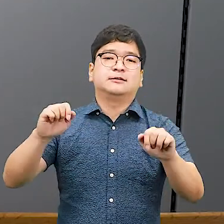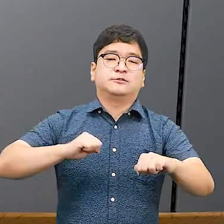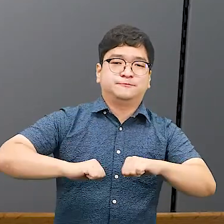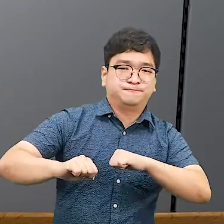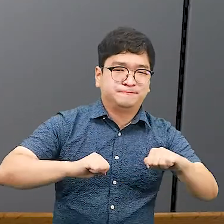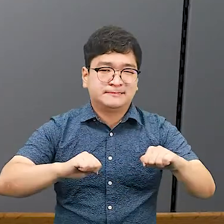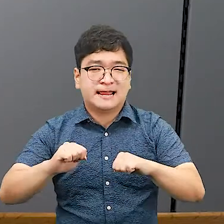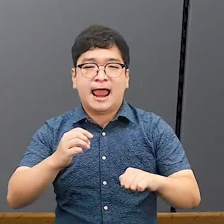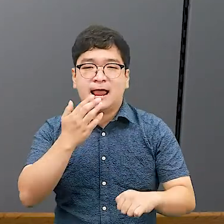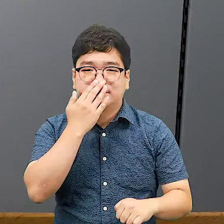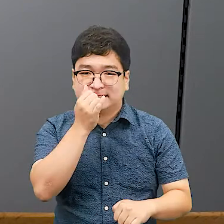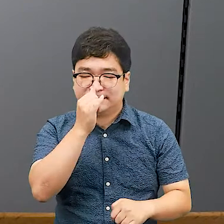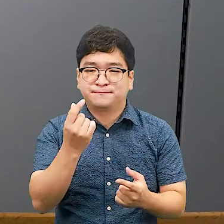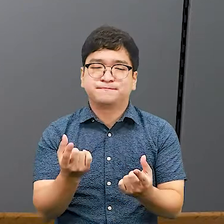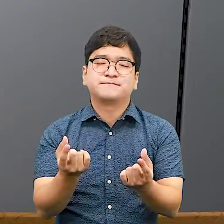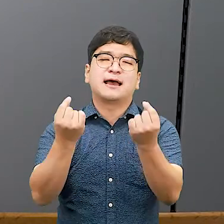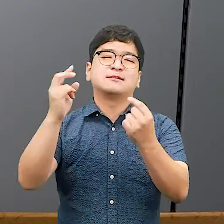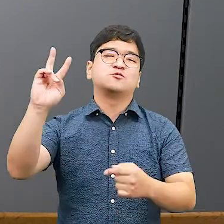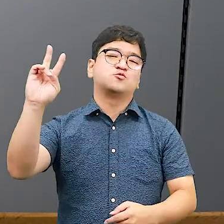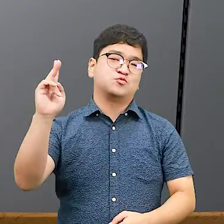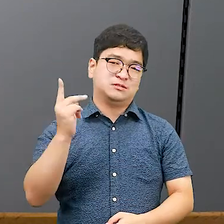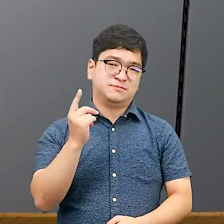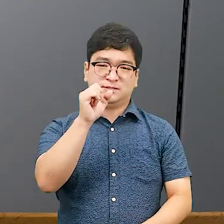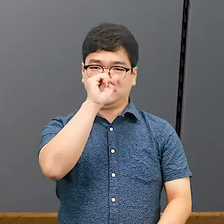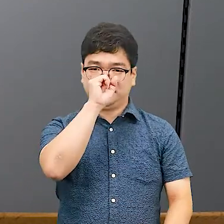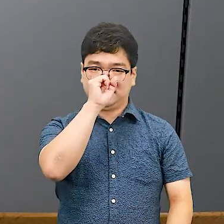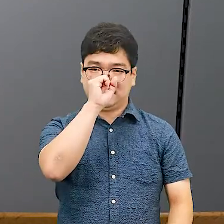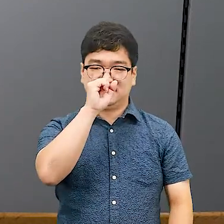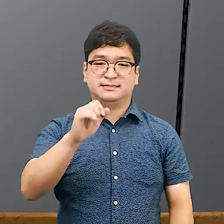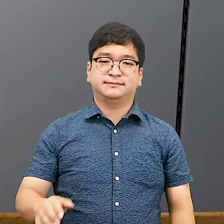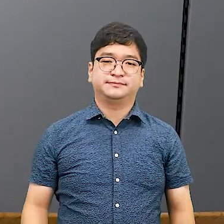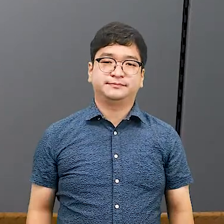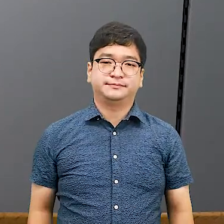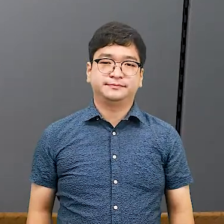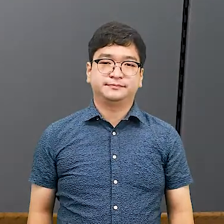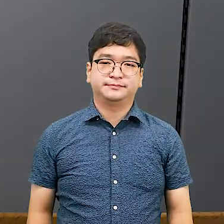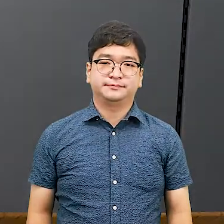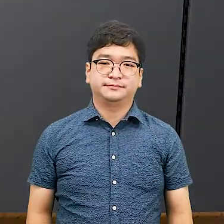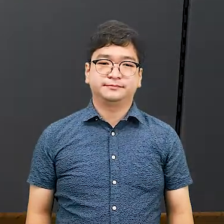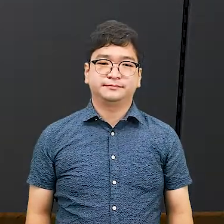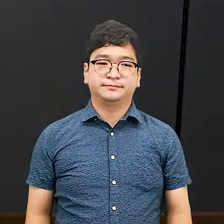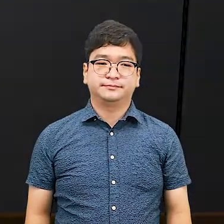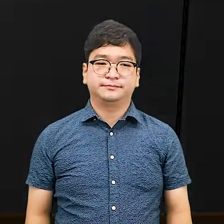종식이 되어서 움직일 수 있는 날이 빨리 들어왔으면 좋겠습니다.